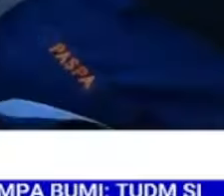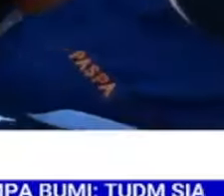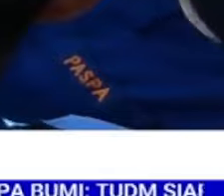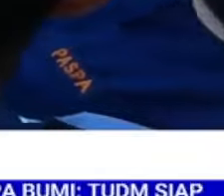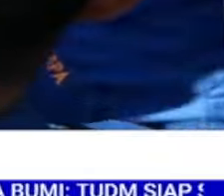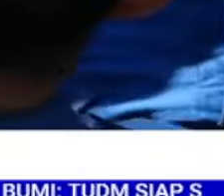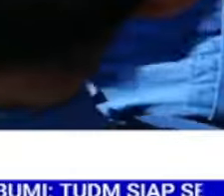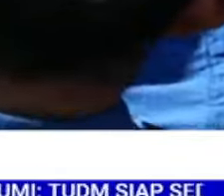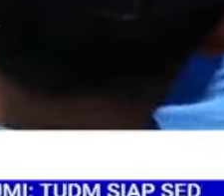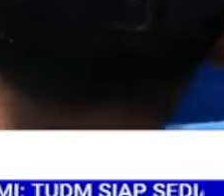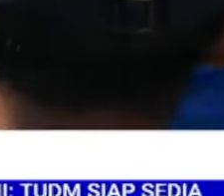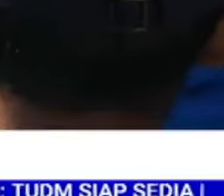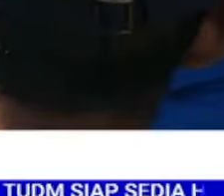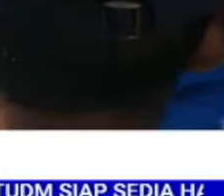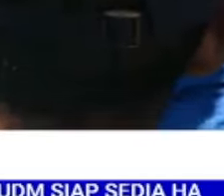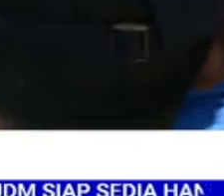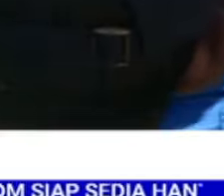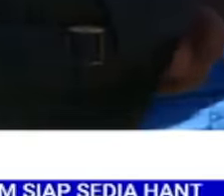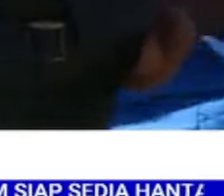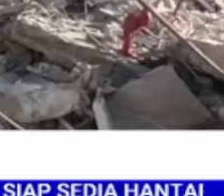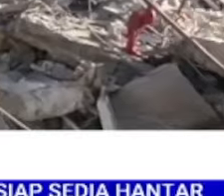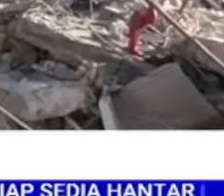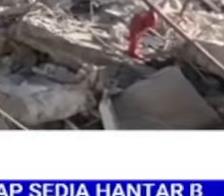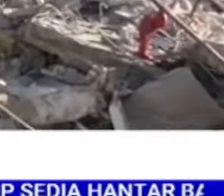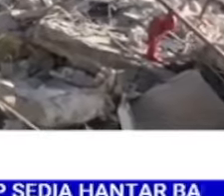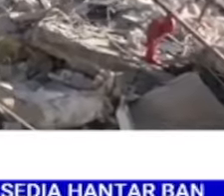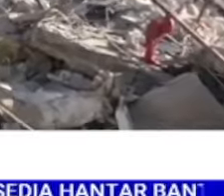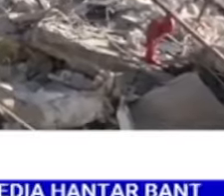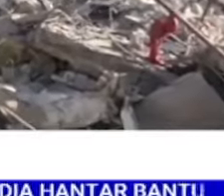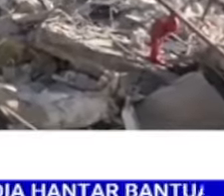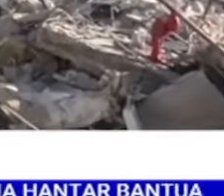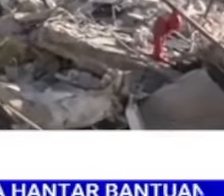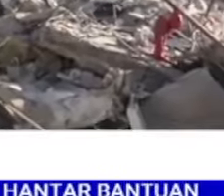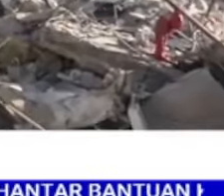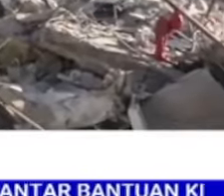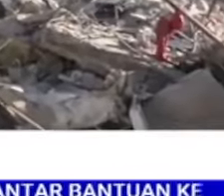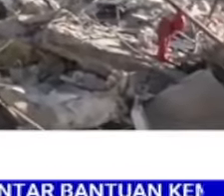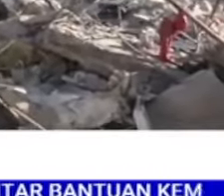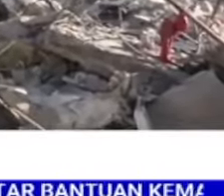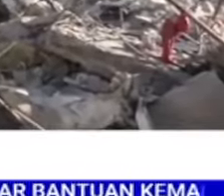pasukan penyelamat Indonesia di turkie dan Syria